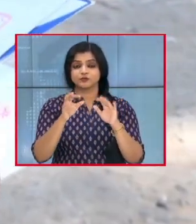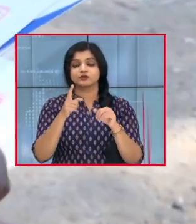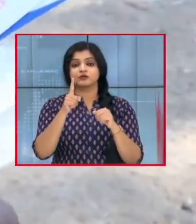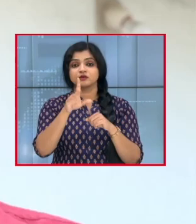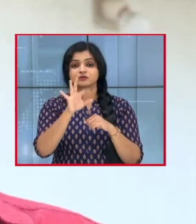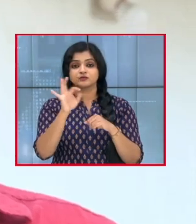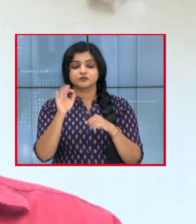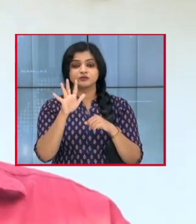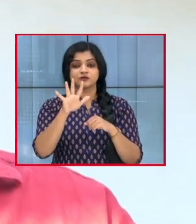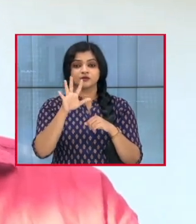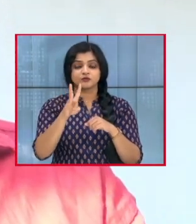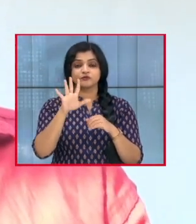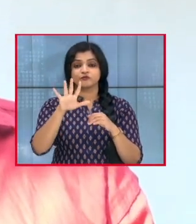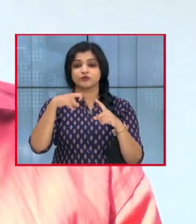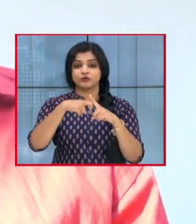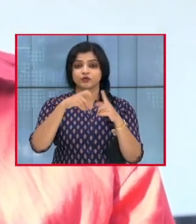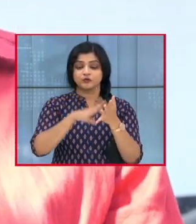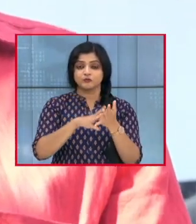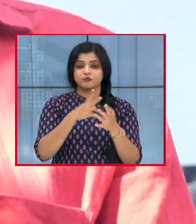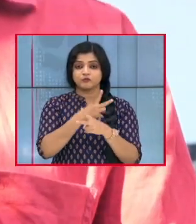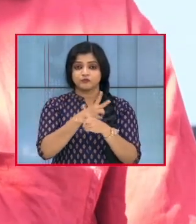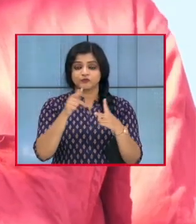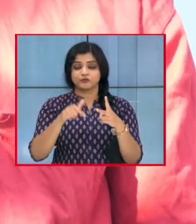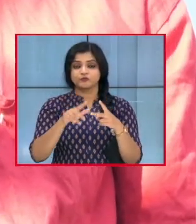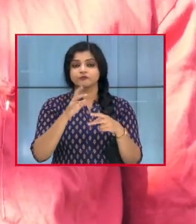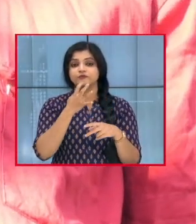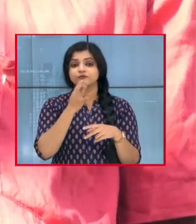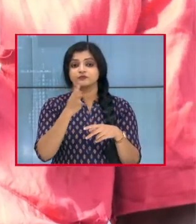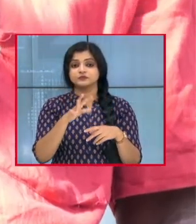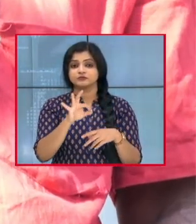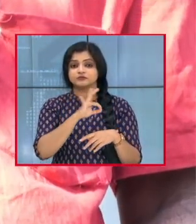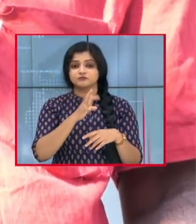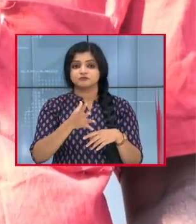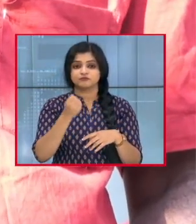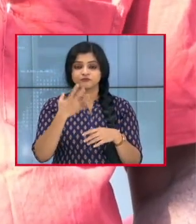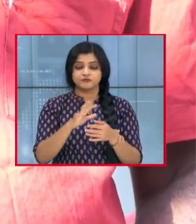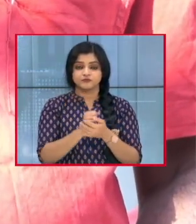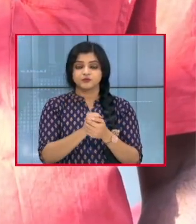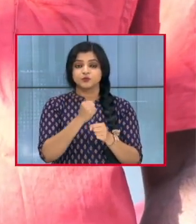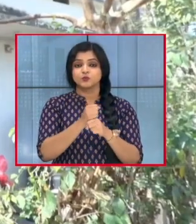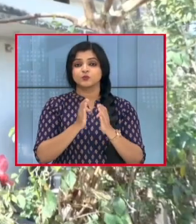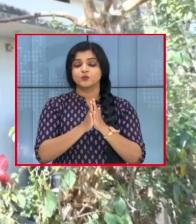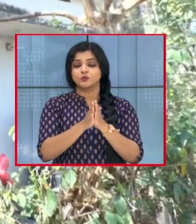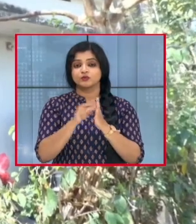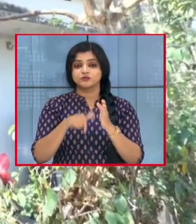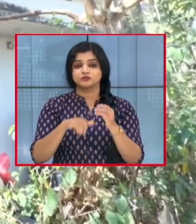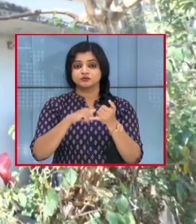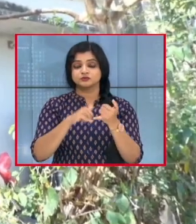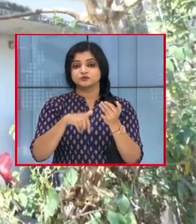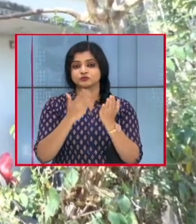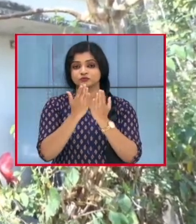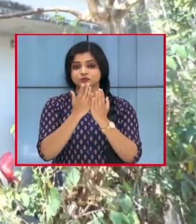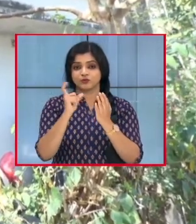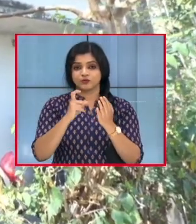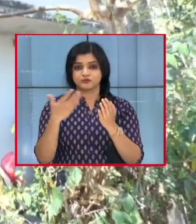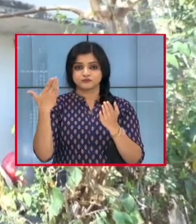800, 1500, 5000 5 കിലോമീറ്റർ ക്രോസ് കൺട്രി ഇനങ്ങളിൽ വെള്ളി മെഡലും നേടി. ഗുരുവായൂർ ശ്രീകൃഷ്ണ കോളേജിൽ പ്രവേശനം നേടിയ വസന്തൻ